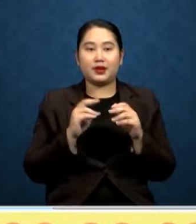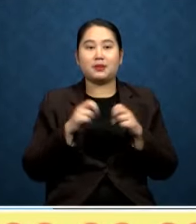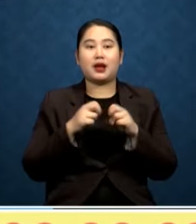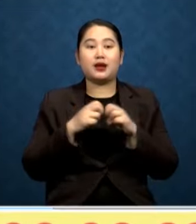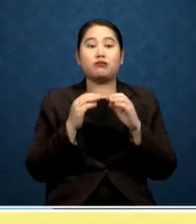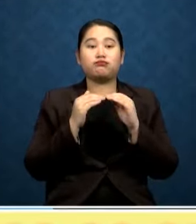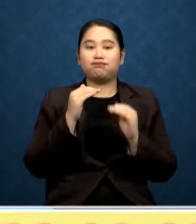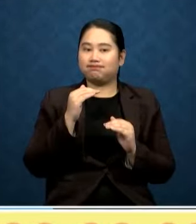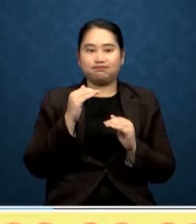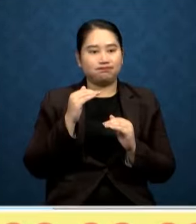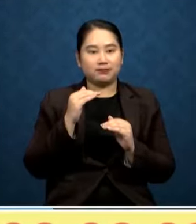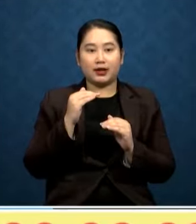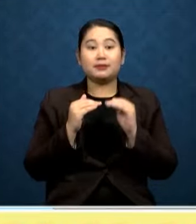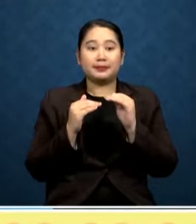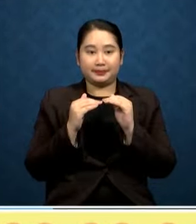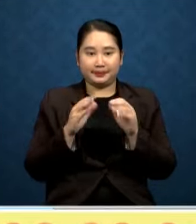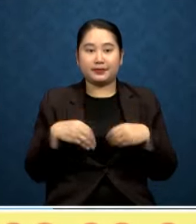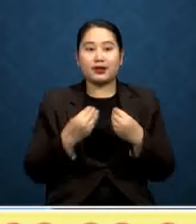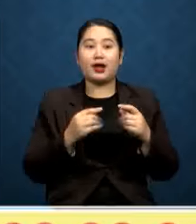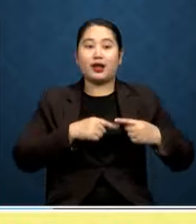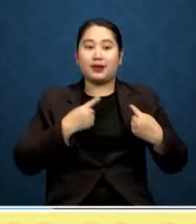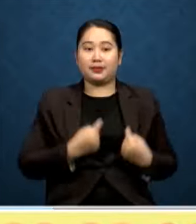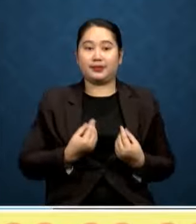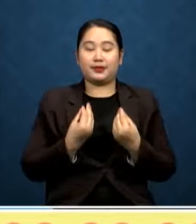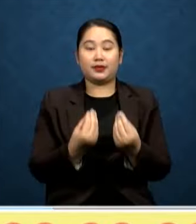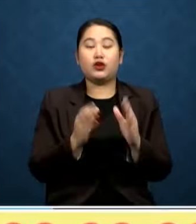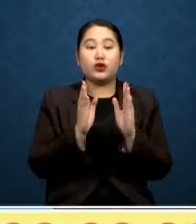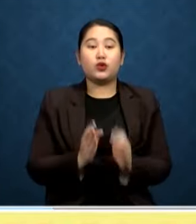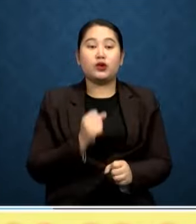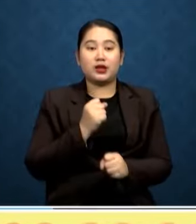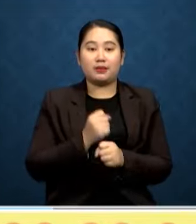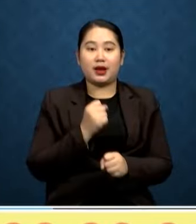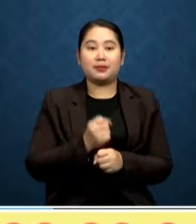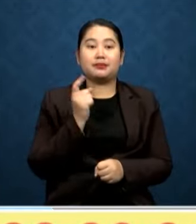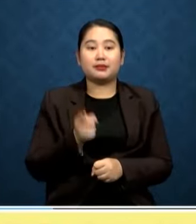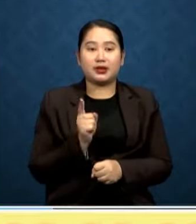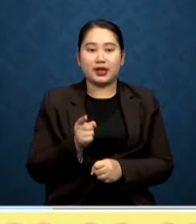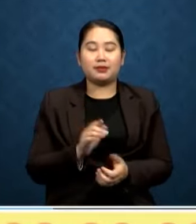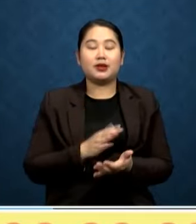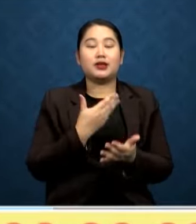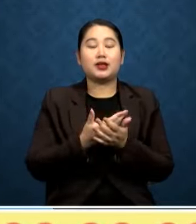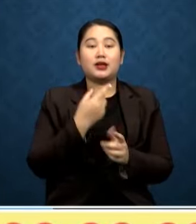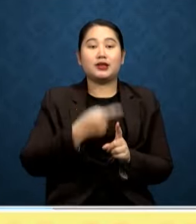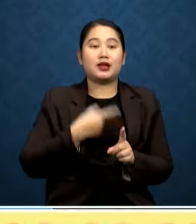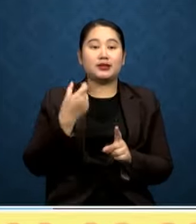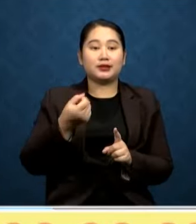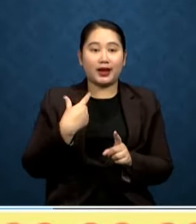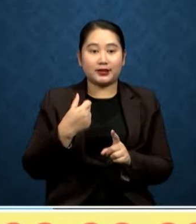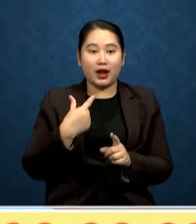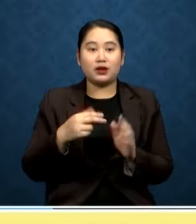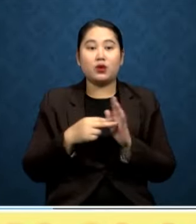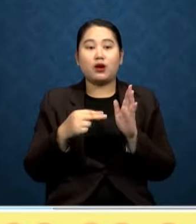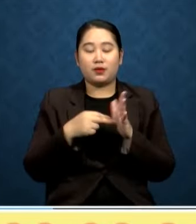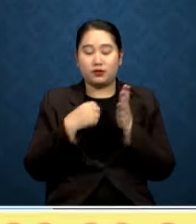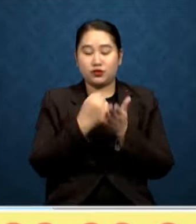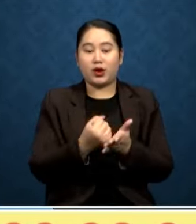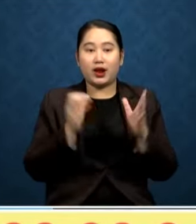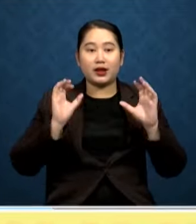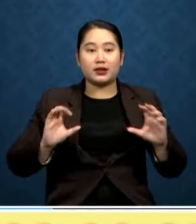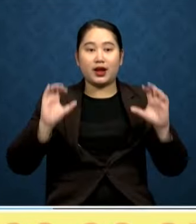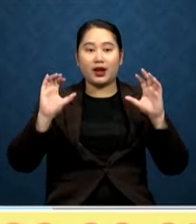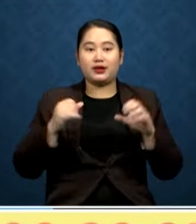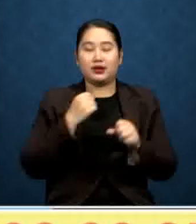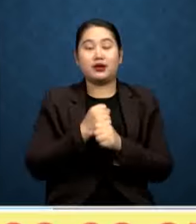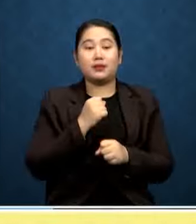ล้ำเป็นการสร้างขวัญกำลังใจแก่ลูกจ้างประจำและผู้รับบำเด็จรายเดือนซึ่งเป็นบุคคลที่ช่วยเหลือทางราชการ